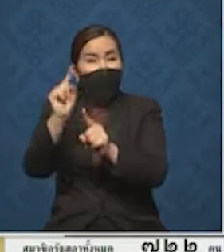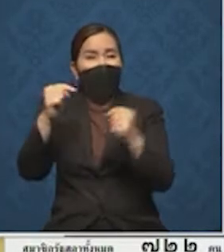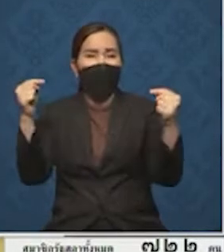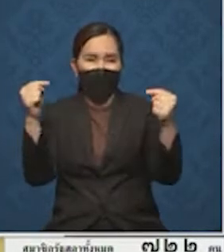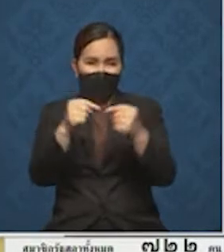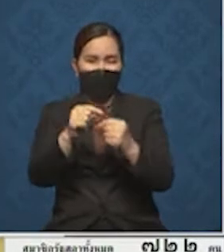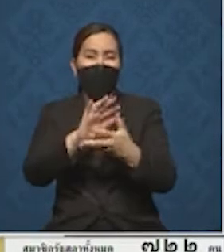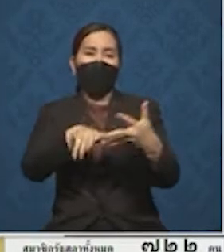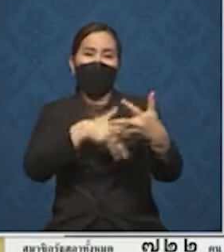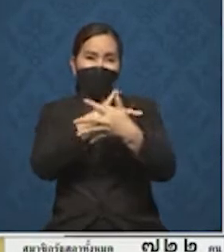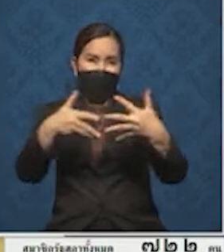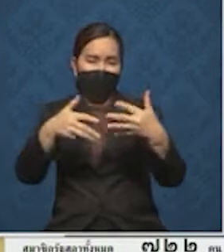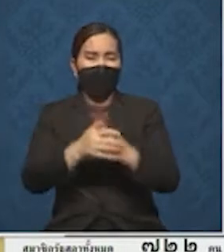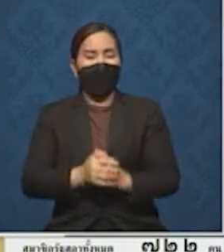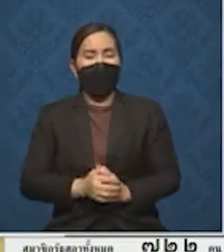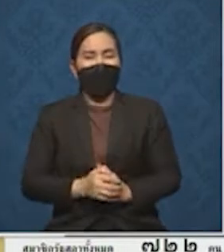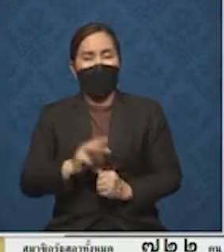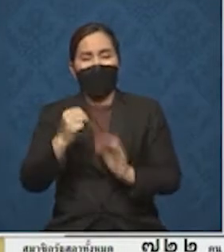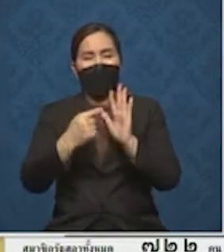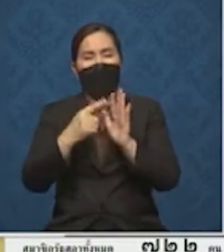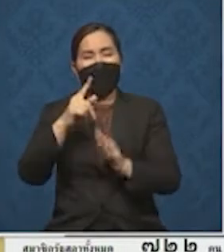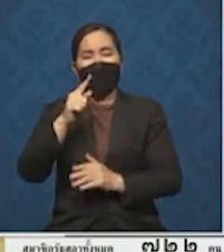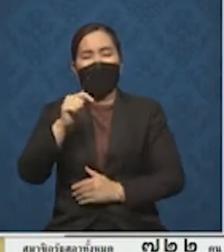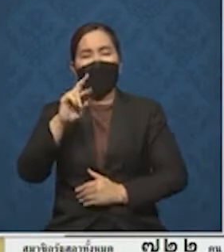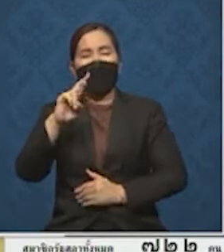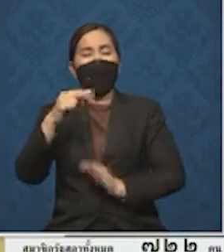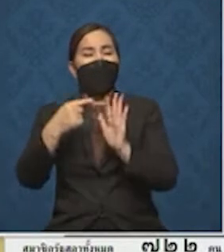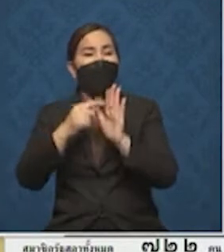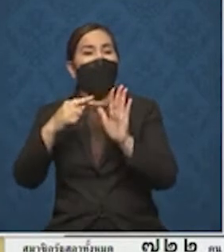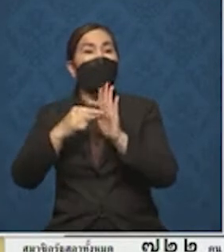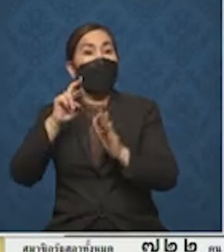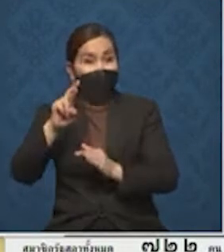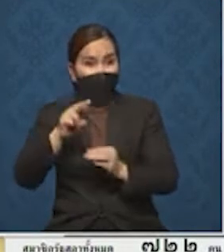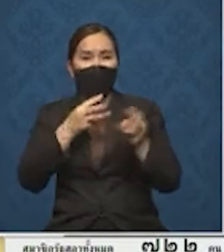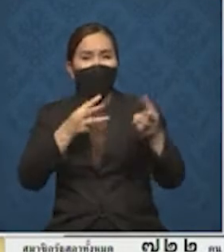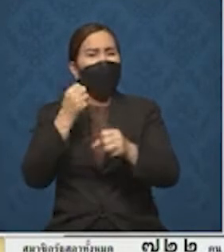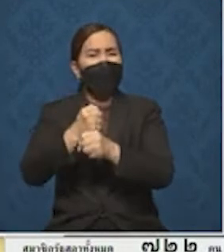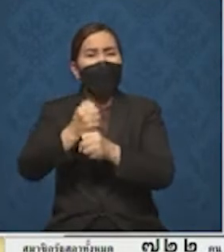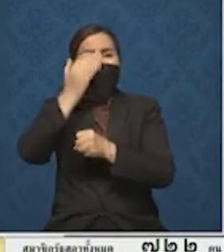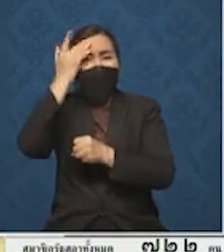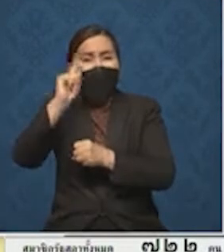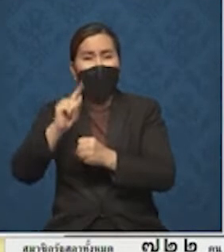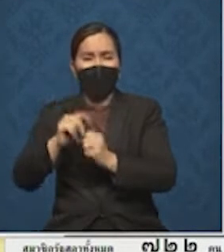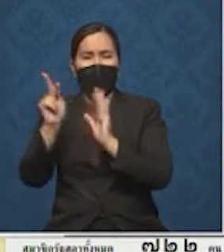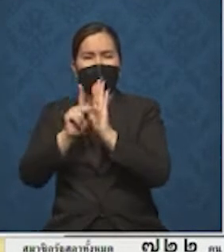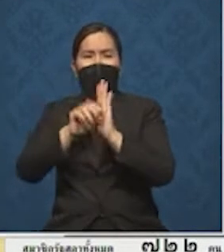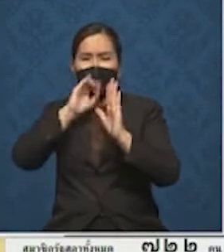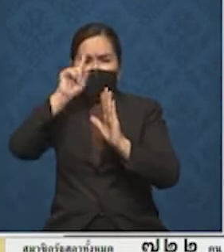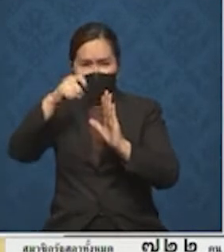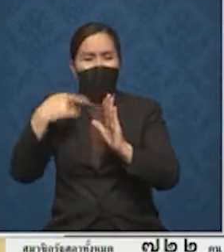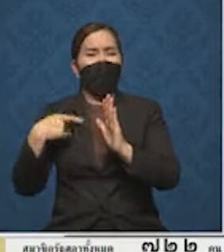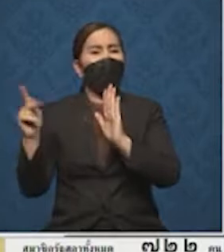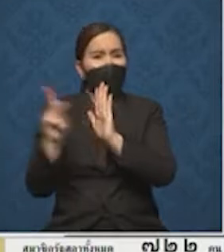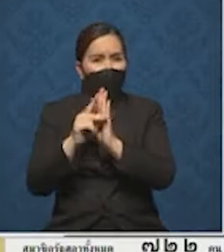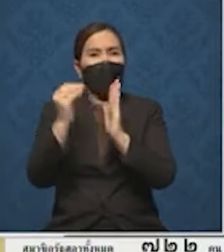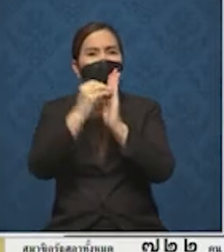การเขาให้คามสำคัมาตรการเมื่อรัฐมนูนบอกให้ไปออกมาตรการซึ่งเป